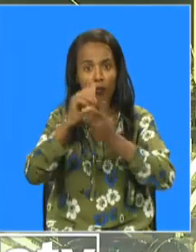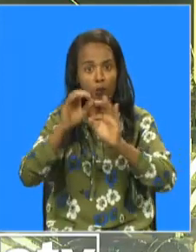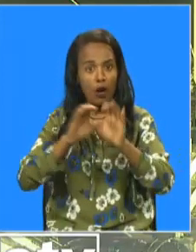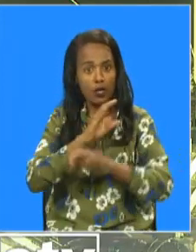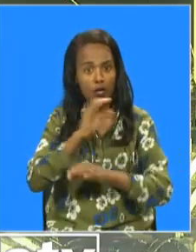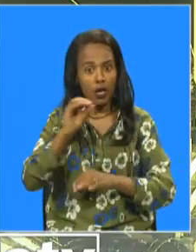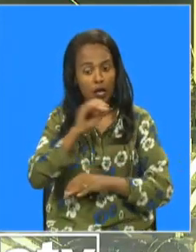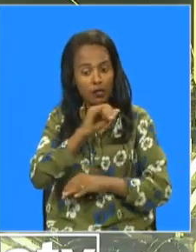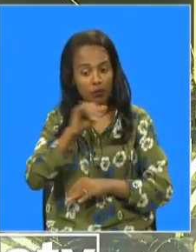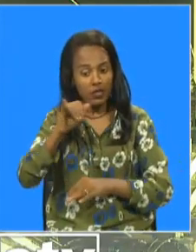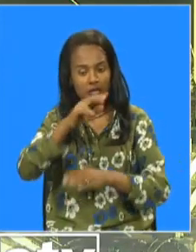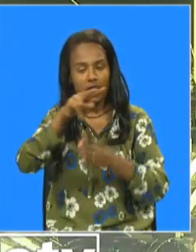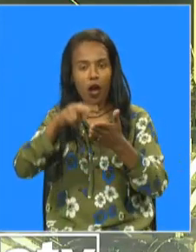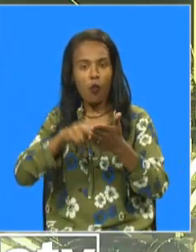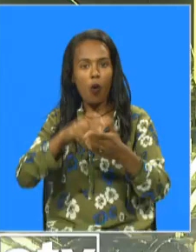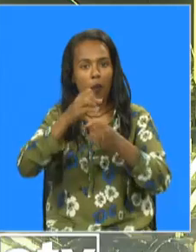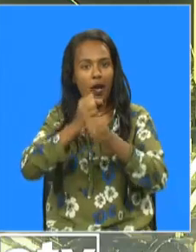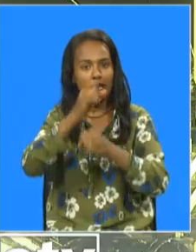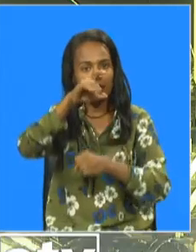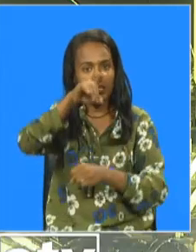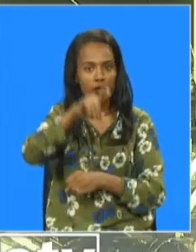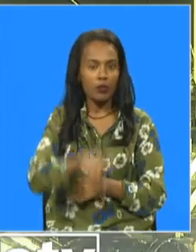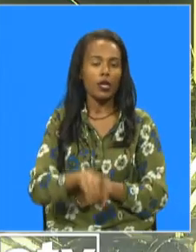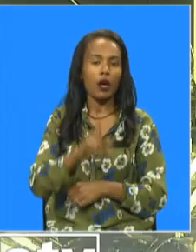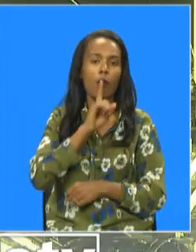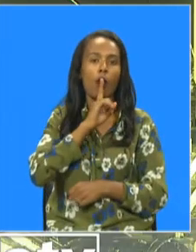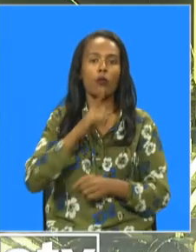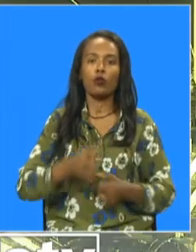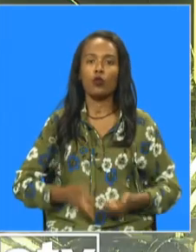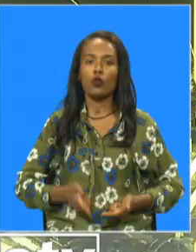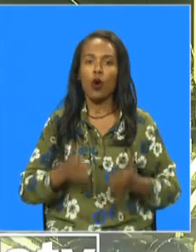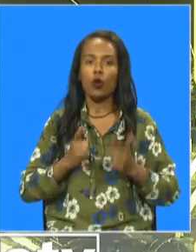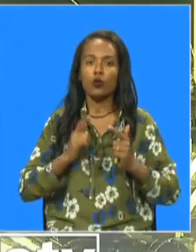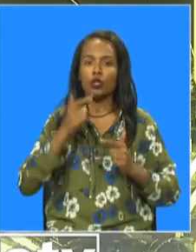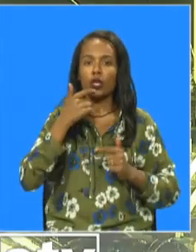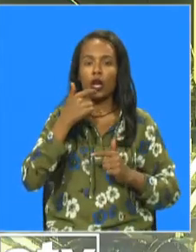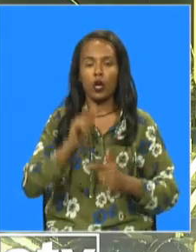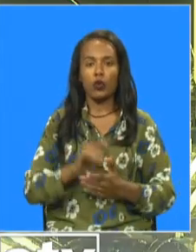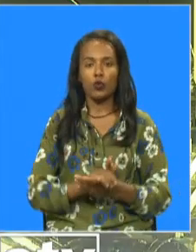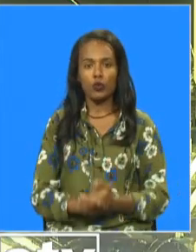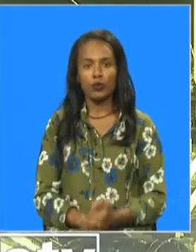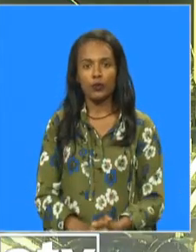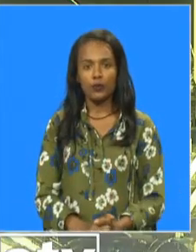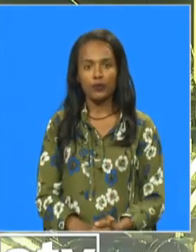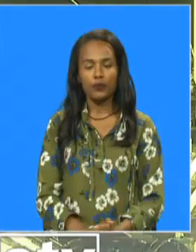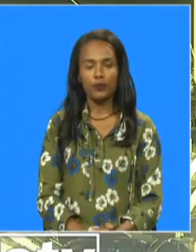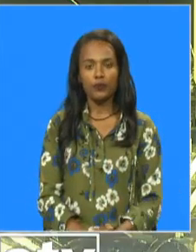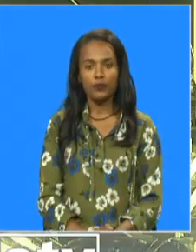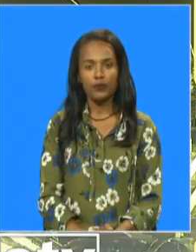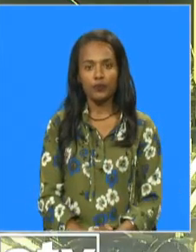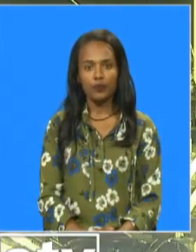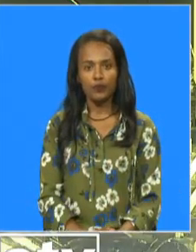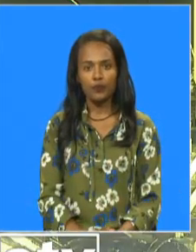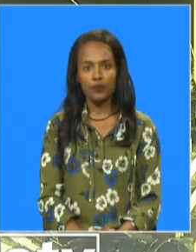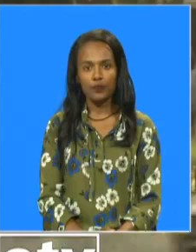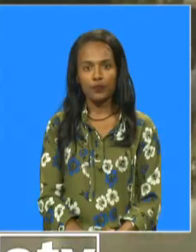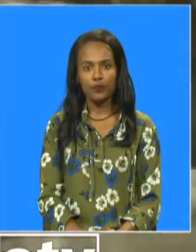ማድረግና ተመሳሳይ አቋም ማራመድ እንደሚገባውም ነው ነዋሪዎቹ የተናገሩት። ቶማስ ኃይሉ ነው የነዋሪዎቹን አስተያየት